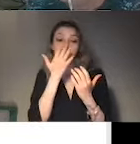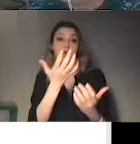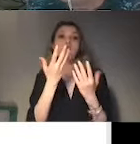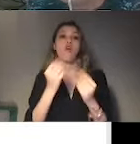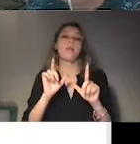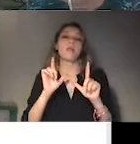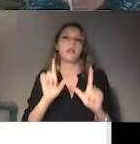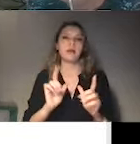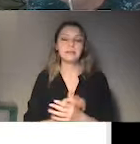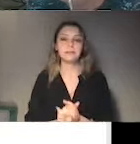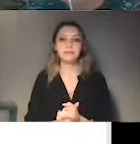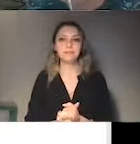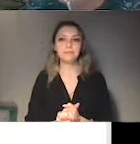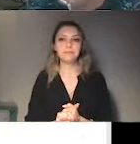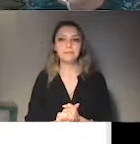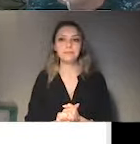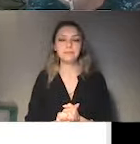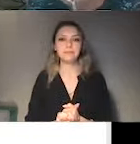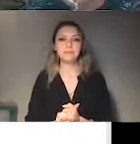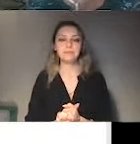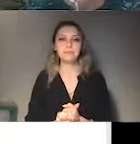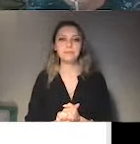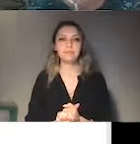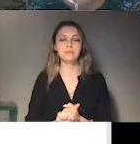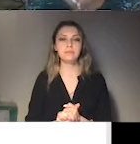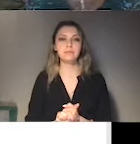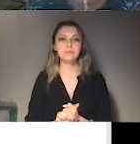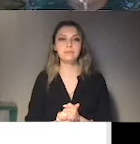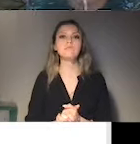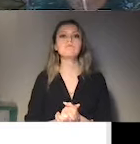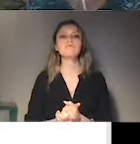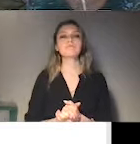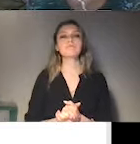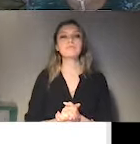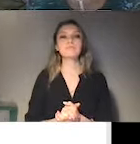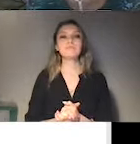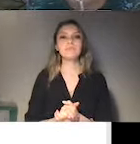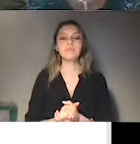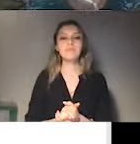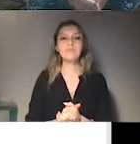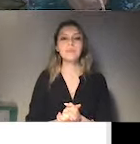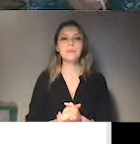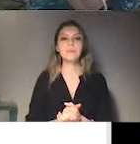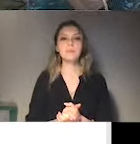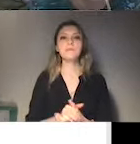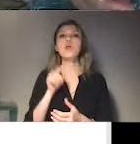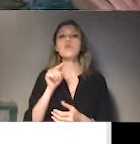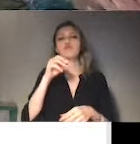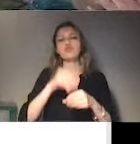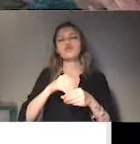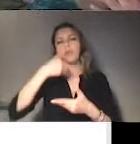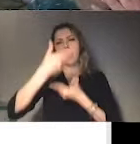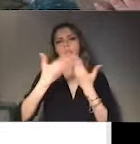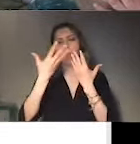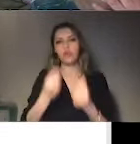getirilmesini önerdiği bir zemin içerisinden konuşuyorum. Biraz onları da değerlendirmeye çalışacağım.